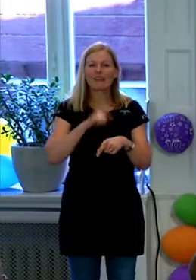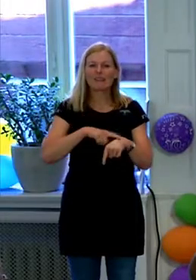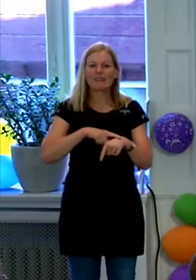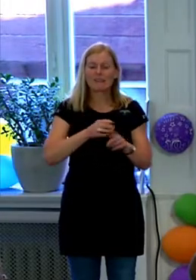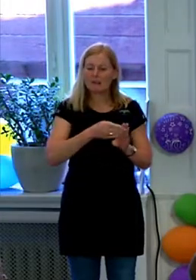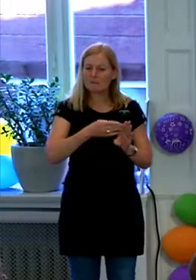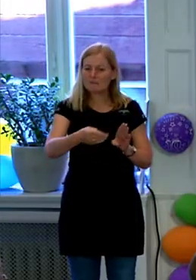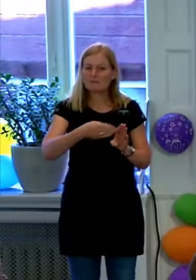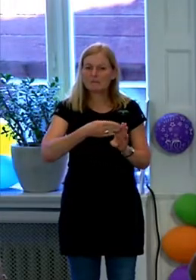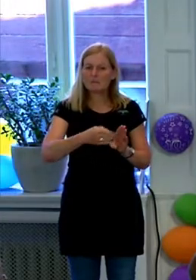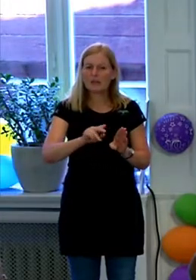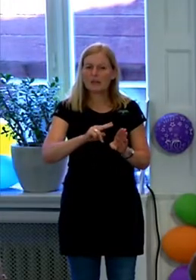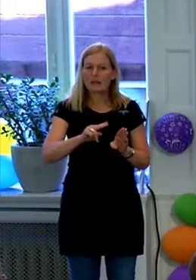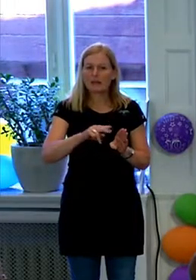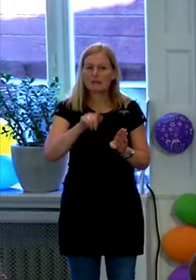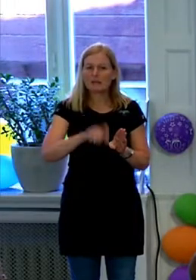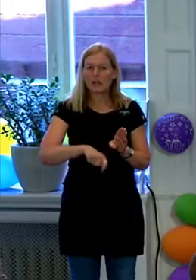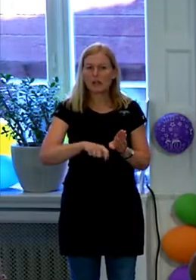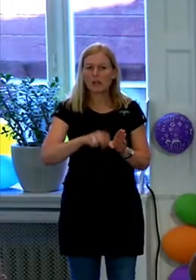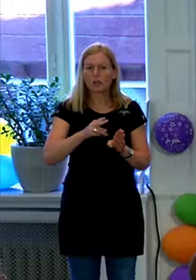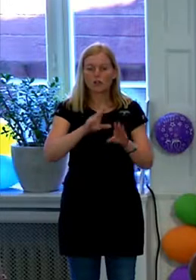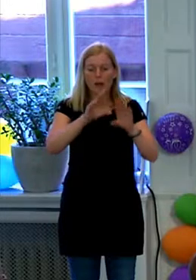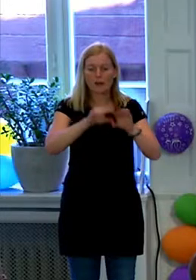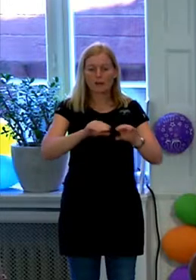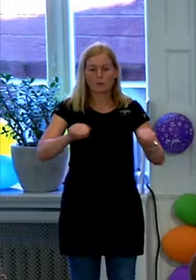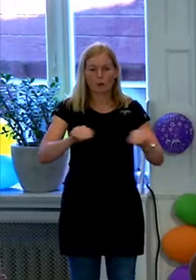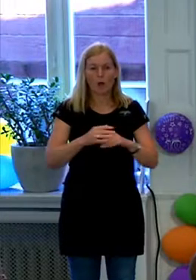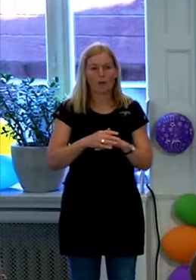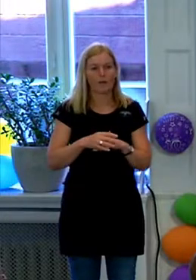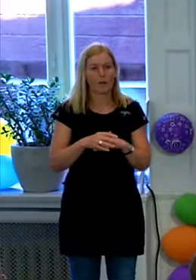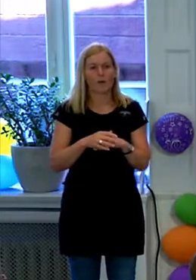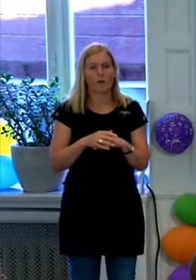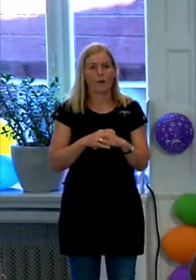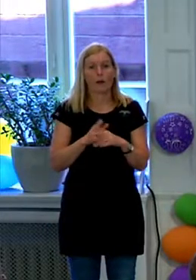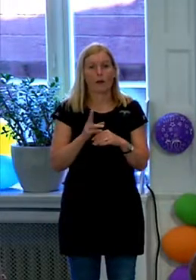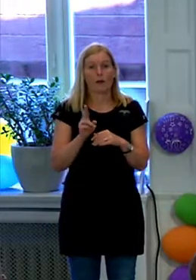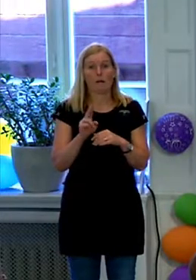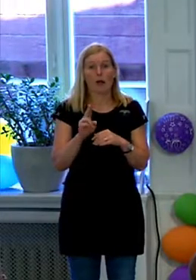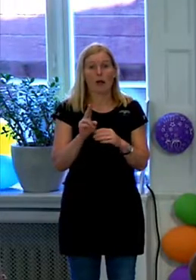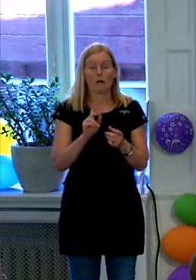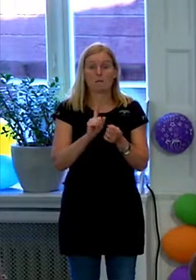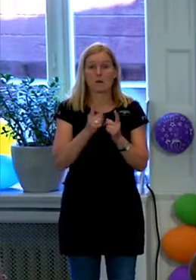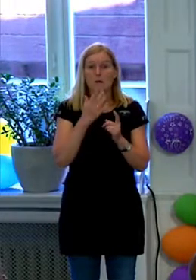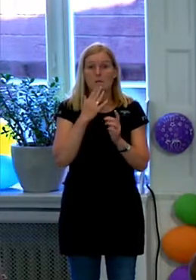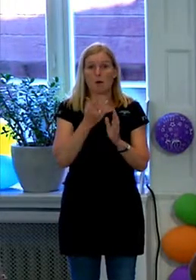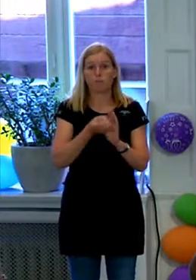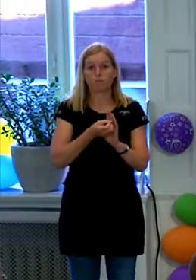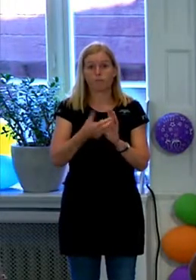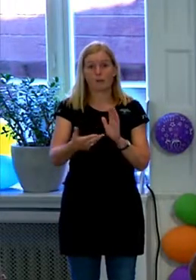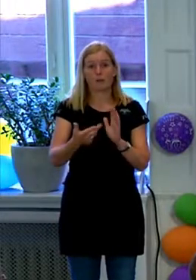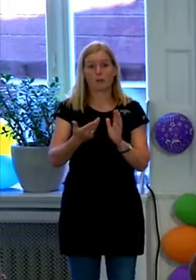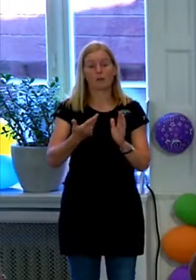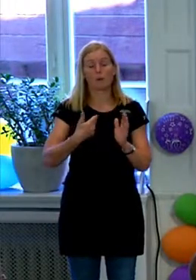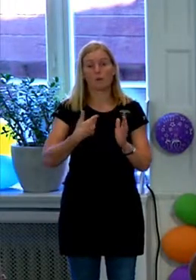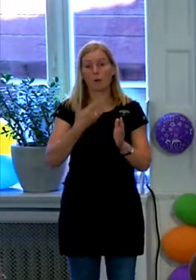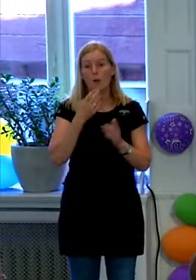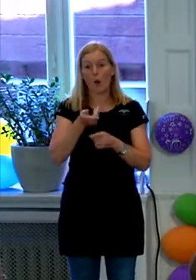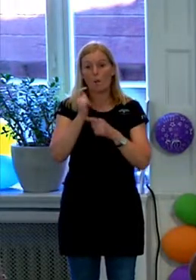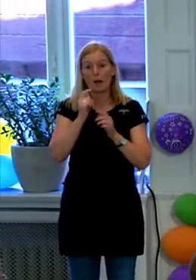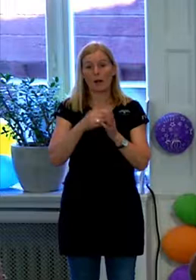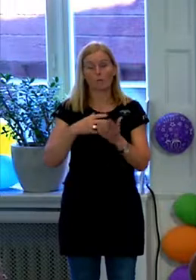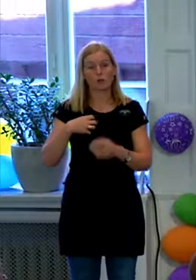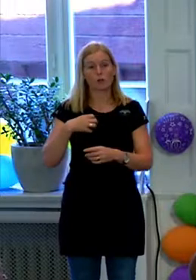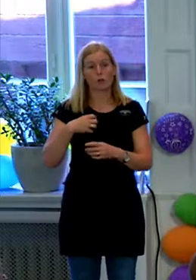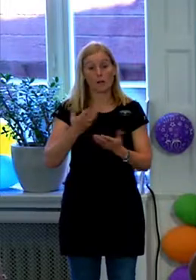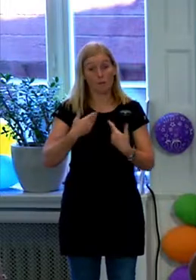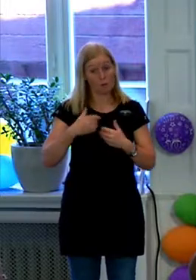lite nya resultat, nya utkomningar som kan komma ut av den här upphandlingen av konsulten. Kan du